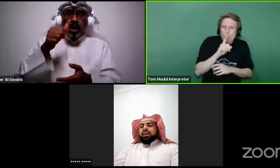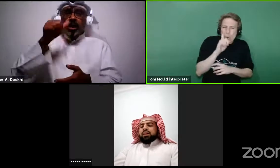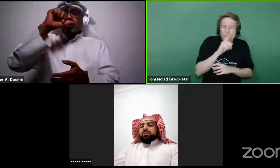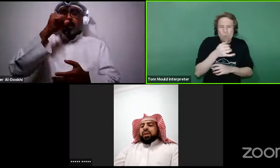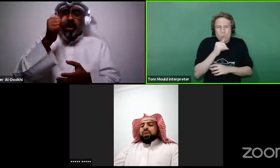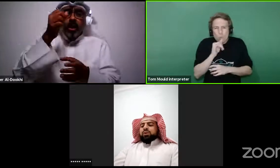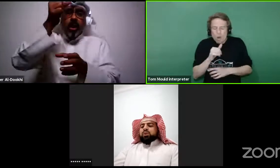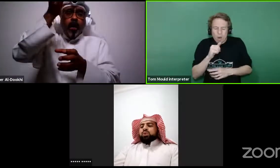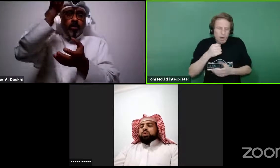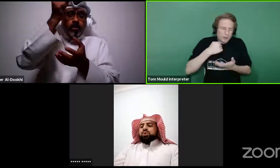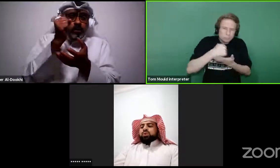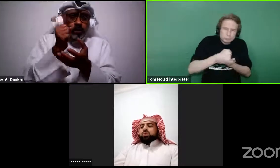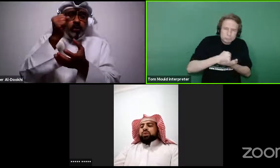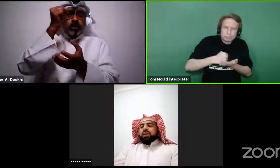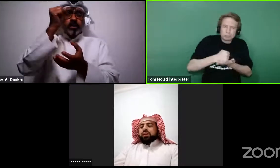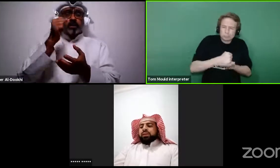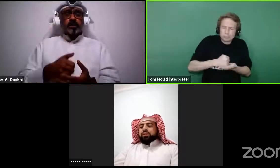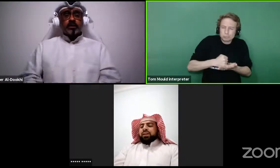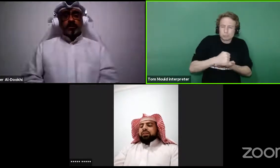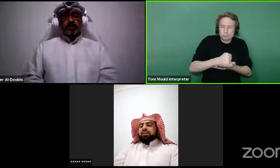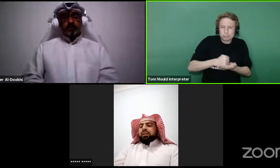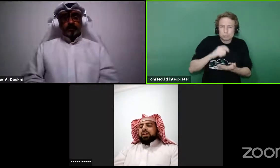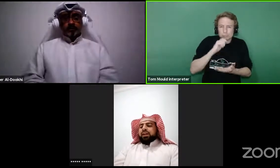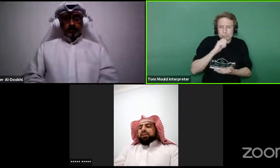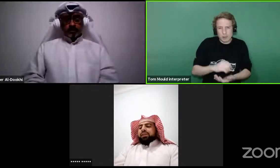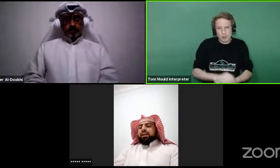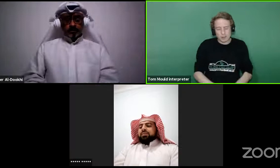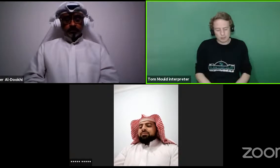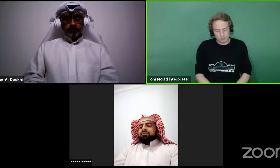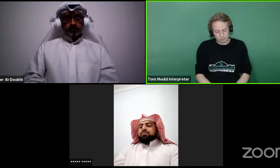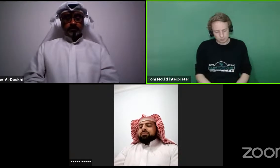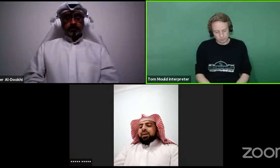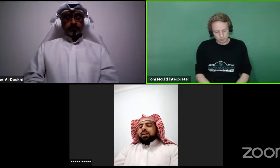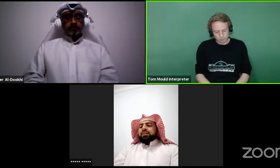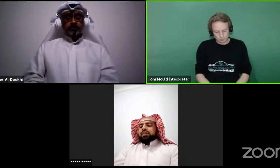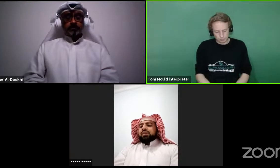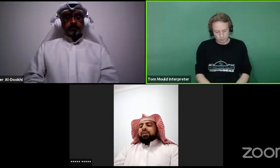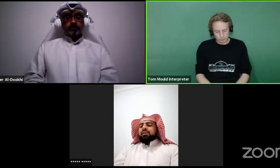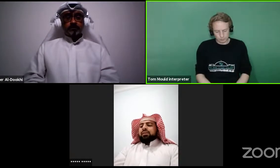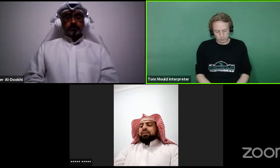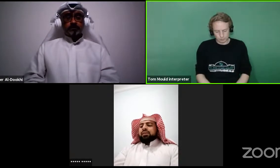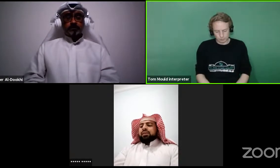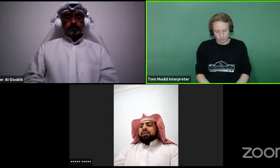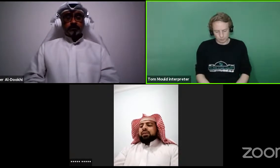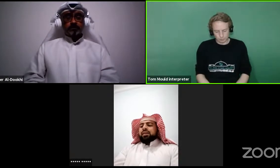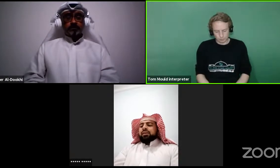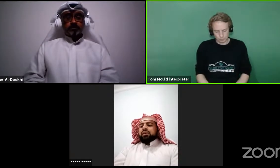وقال الملك ائتوني به فلما